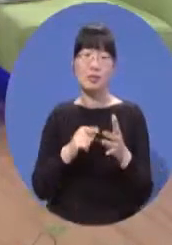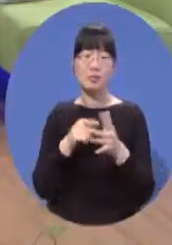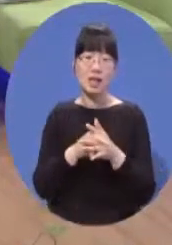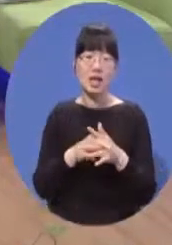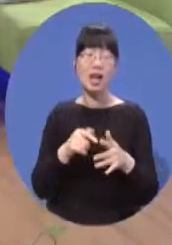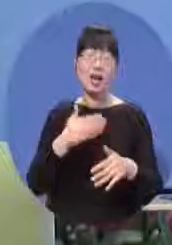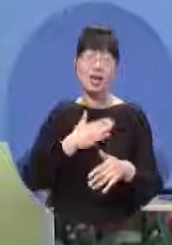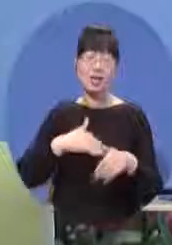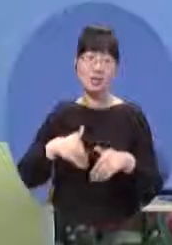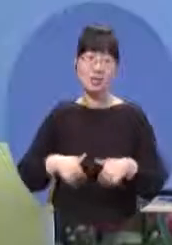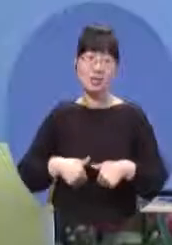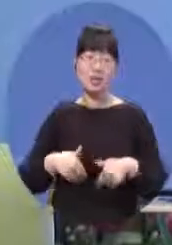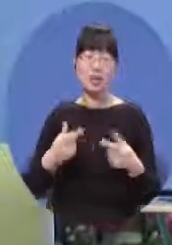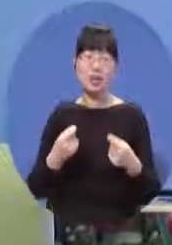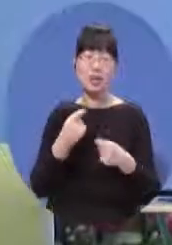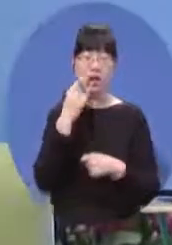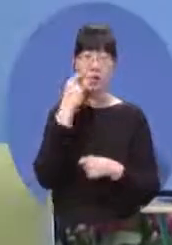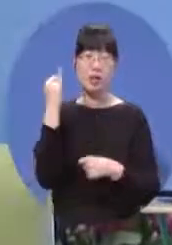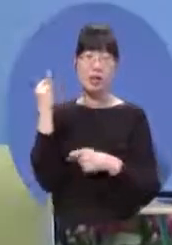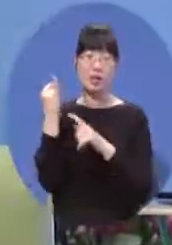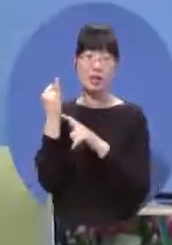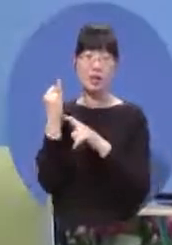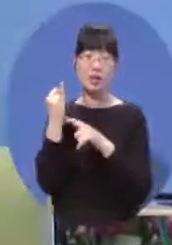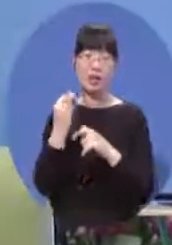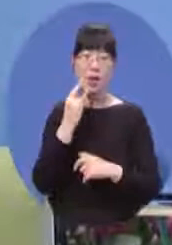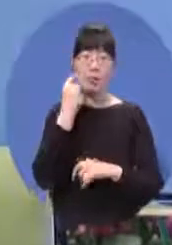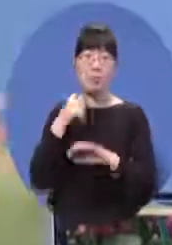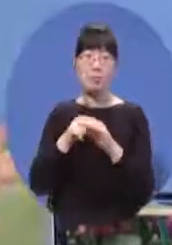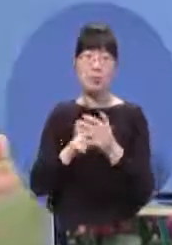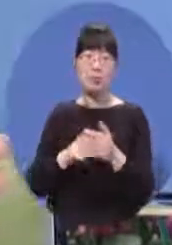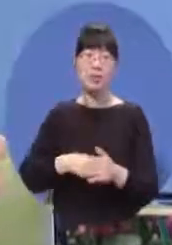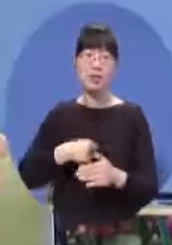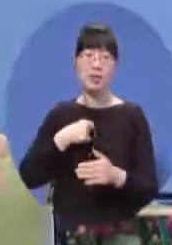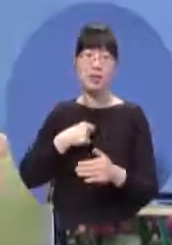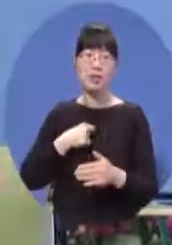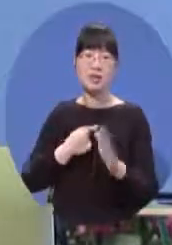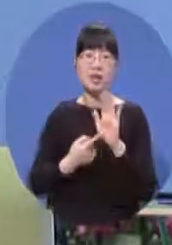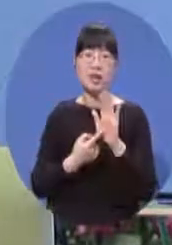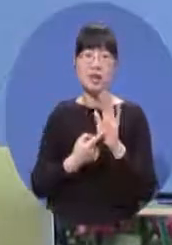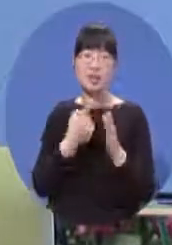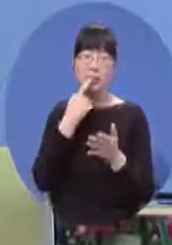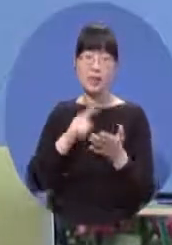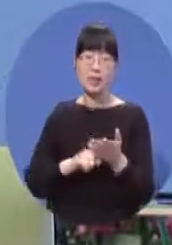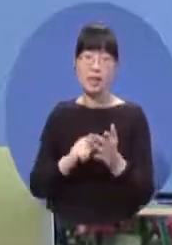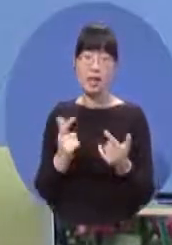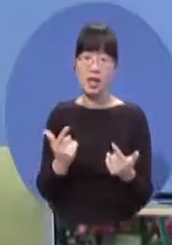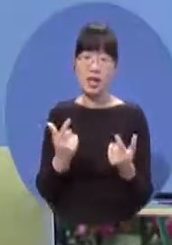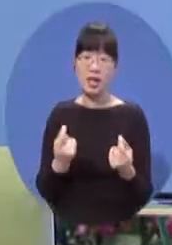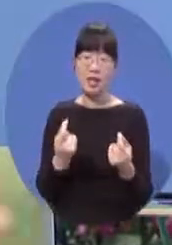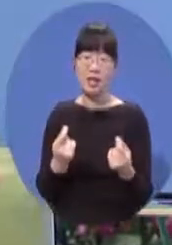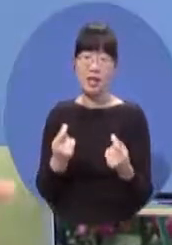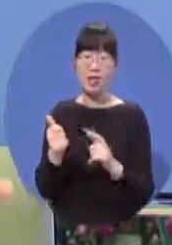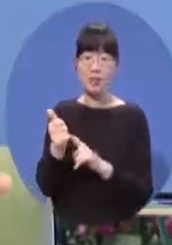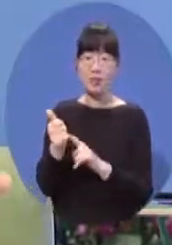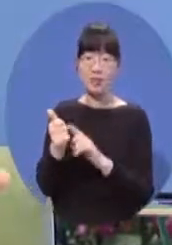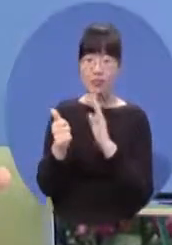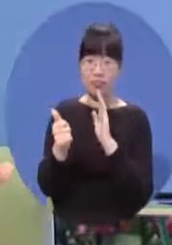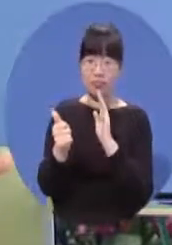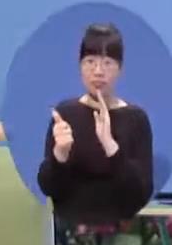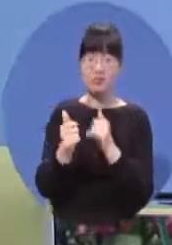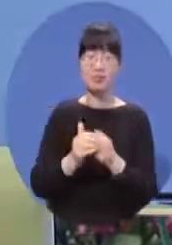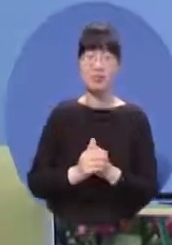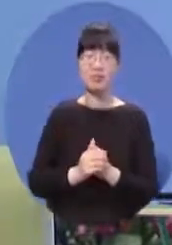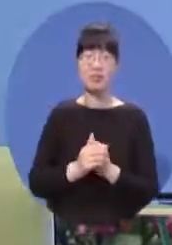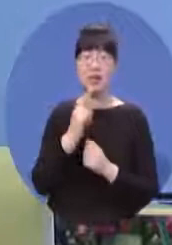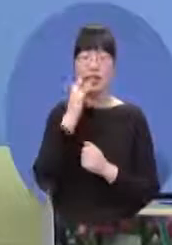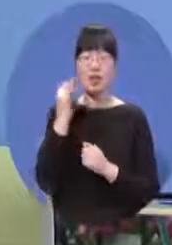계시긴 하셔야 되는데요. 어머님도 사실은 엄마 마음을 솔직하게 표현하시는 게 좀 쉽지 않으신 분이셔요. 그래서